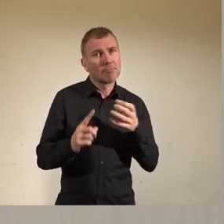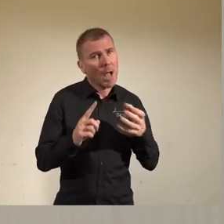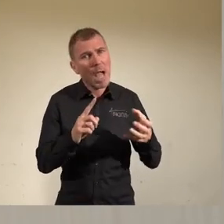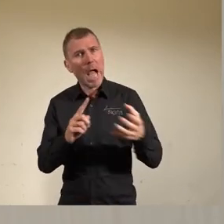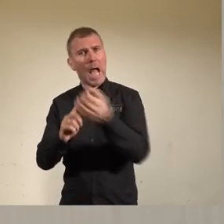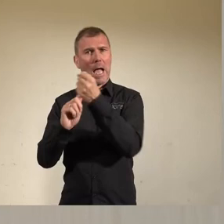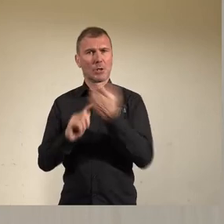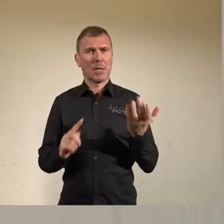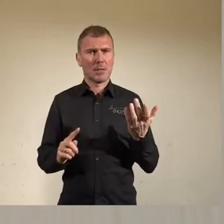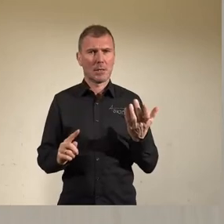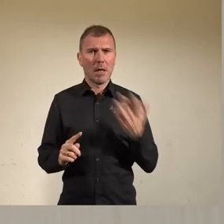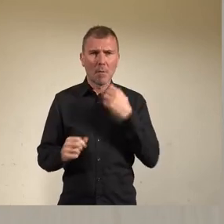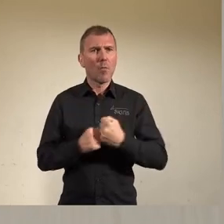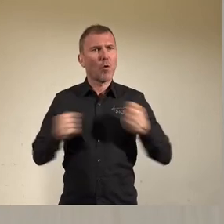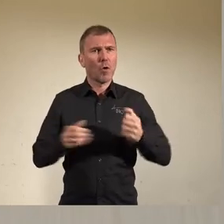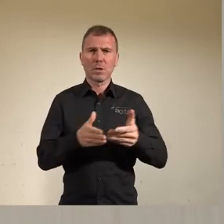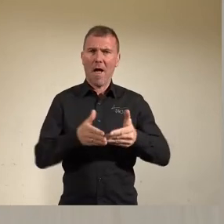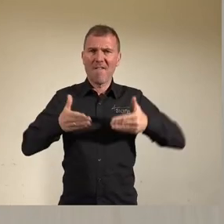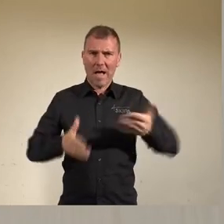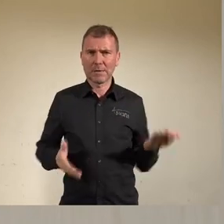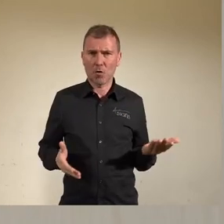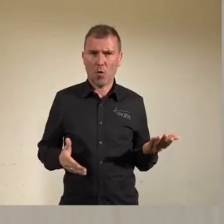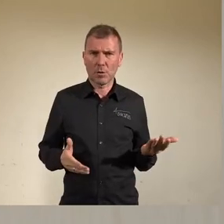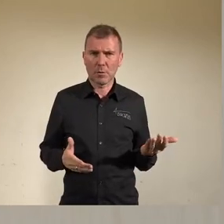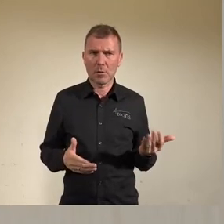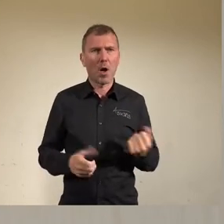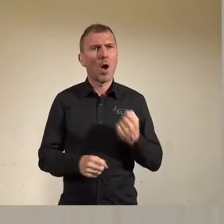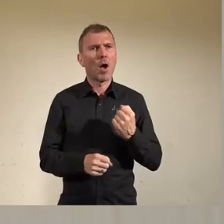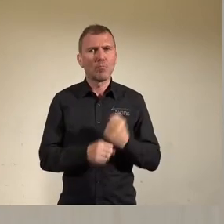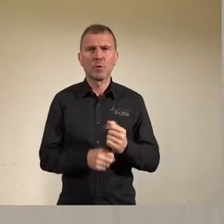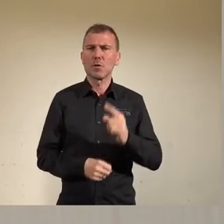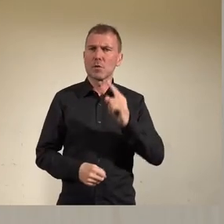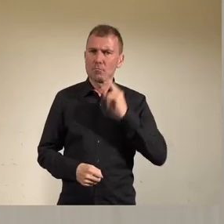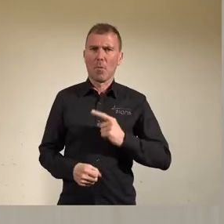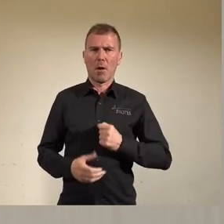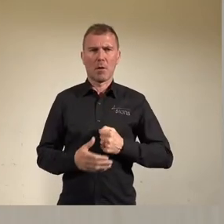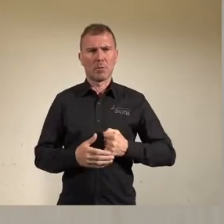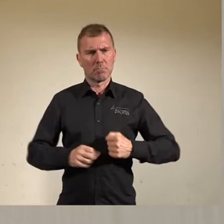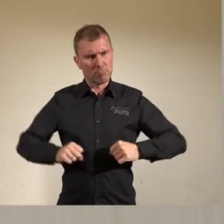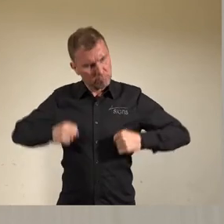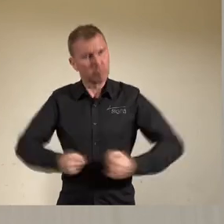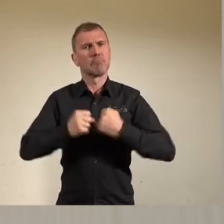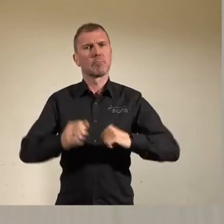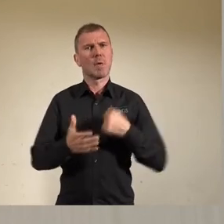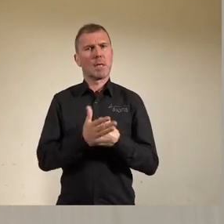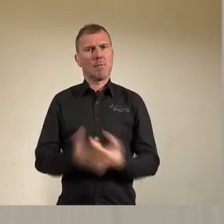große oder die größte Fraktion ist, vielleicht auch mal sich auf die Hinterbeine stellen. Ja?